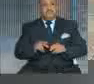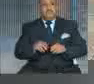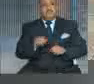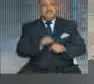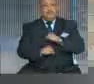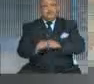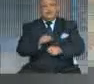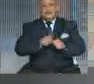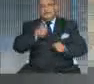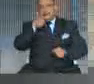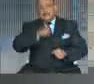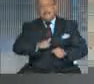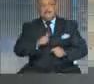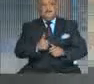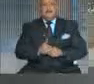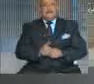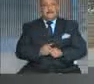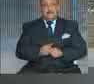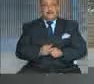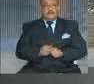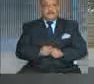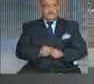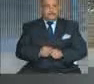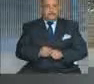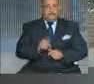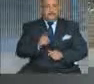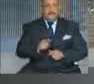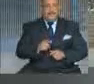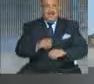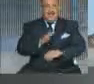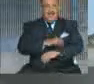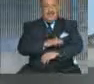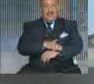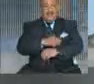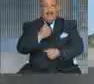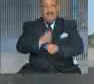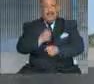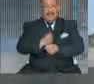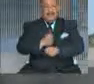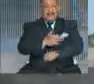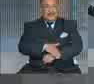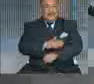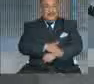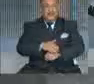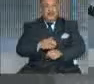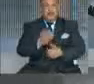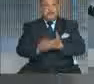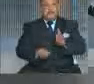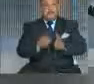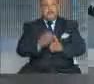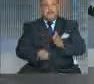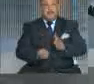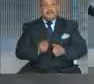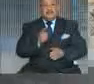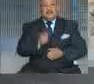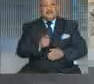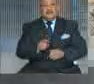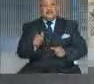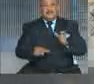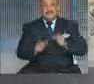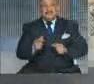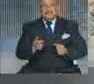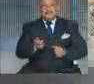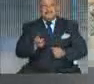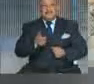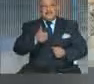الجديدة إنجاز مجموعة من المشاريع التنموية الجديدة الرامية إلى دعم البنية الأساسية والتجهيزات الجماعية بهذه المنطقة. من